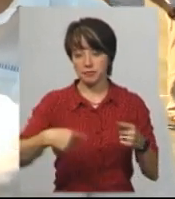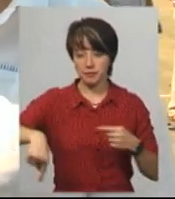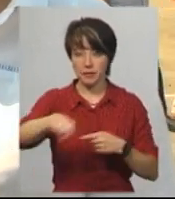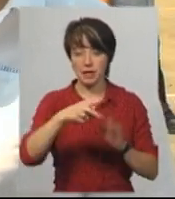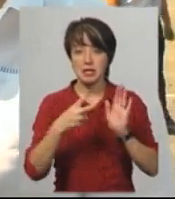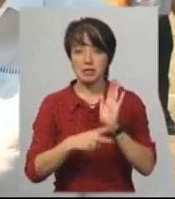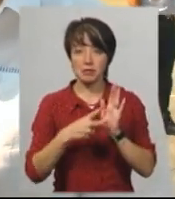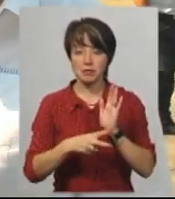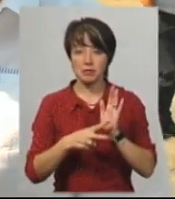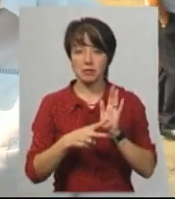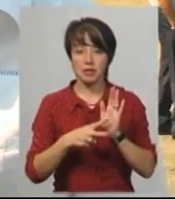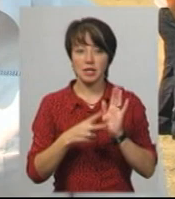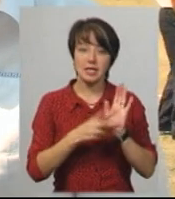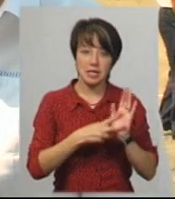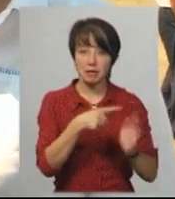до